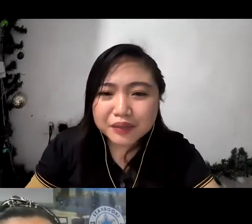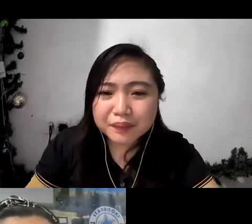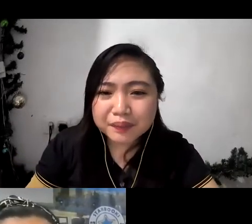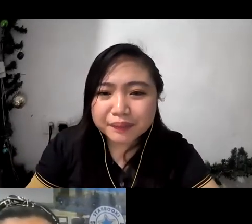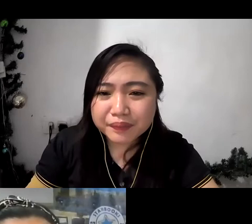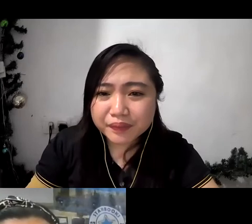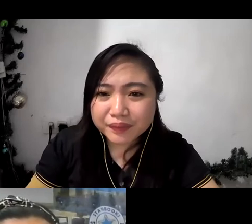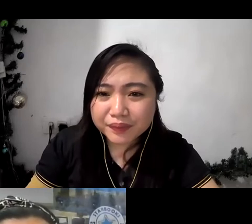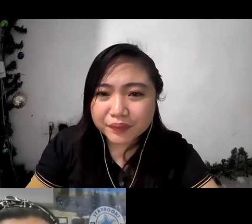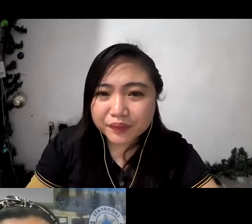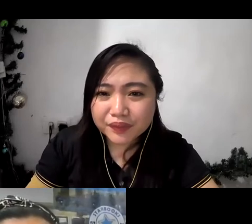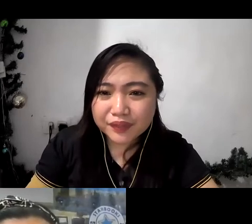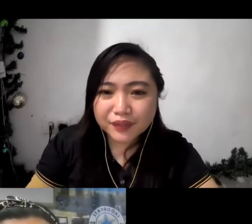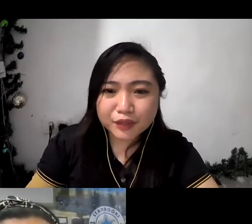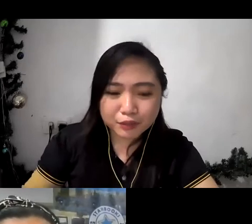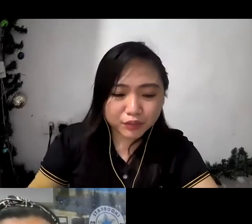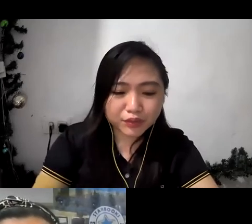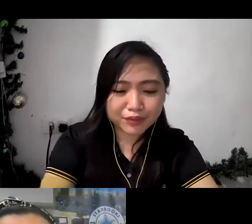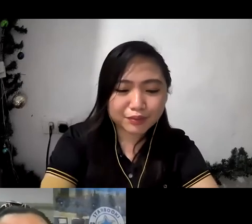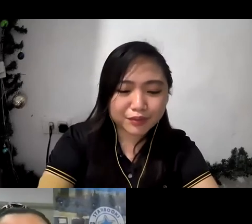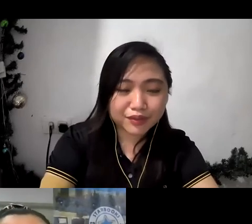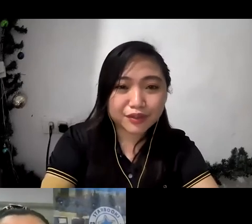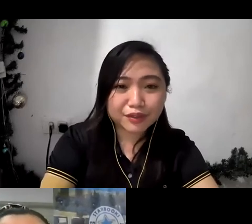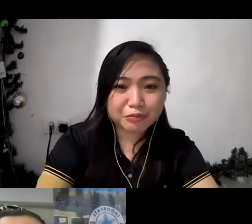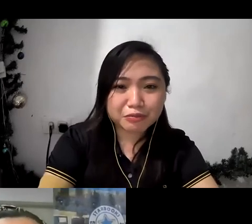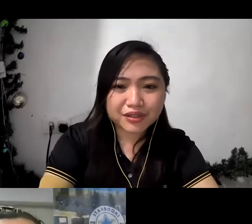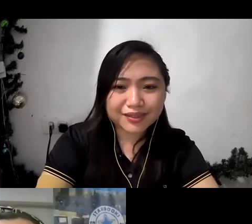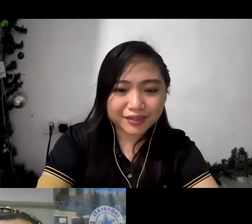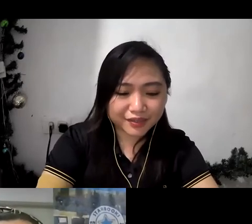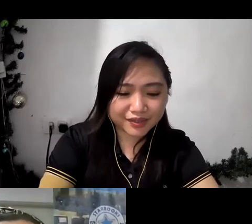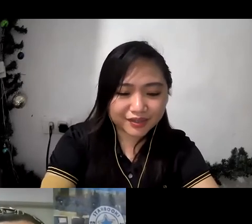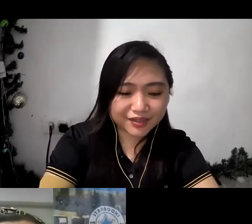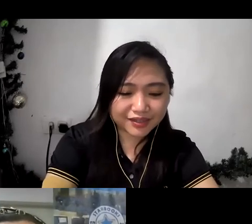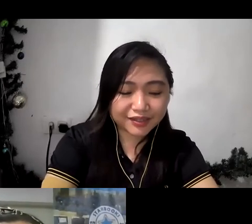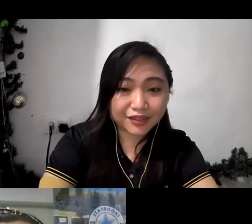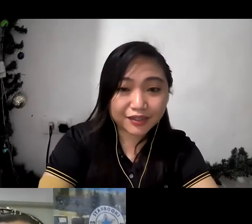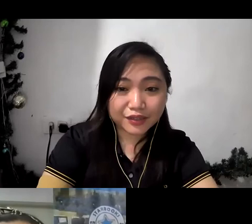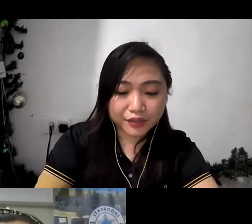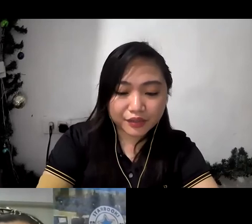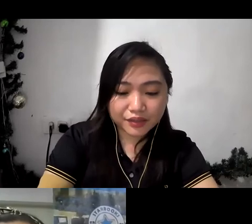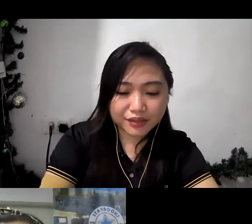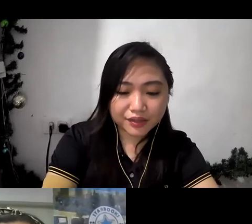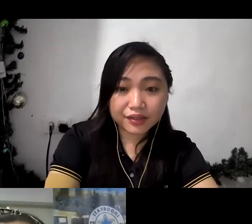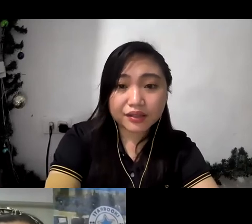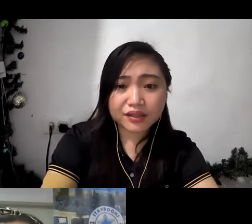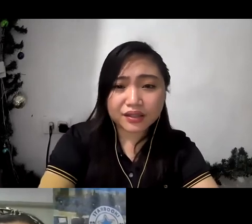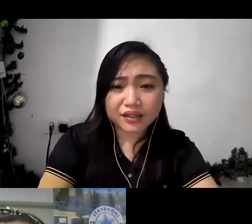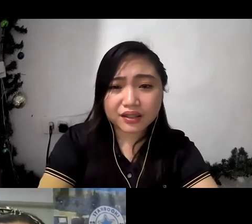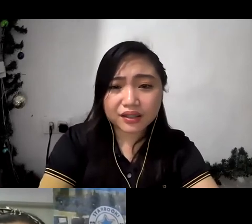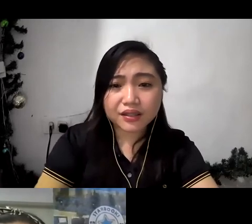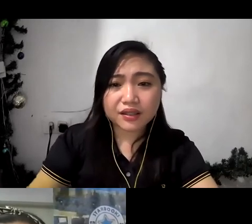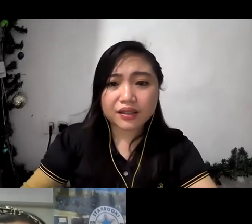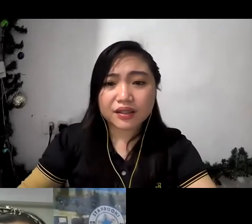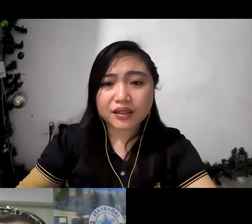may desisyon, umaaksyon. Alam natin yan. Because sometimes, situation can be disempowering, especially if you are not in